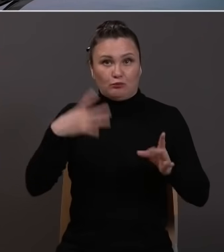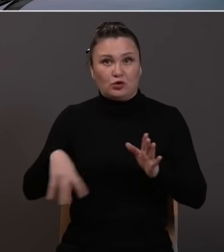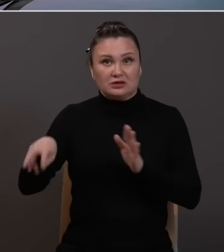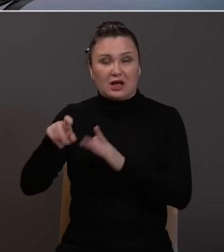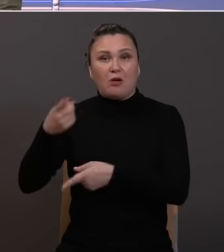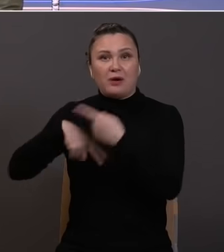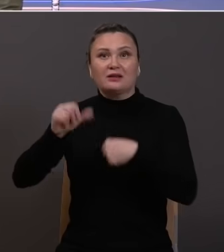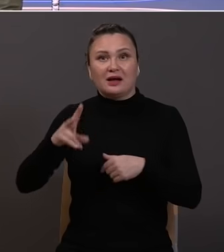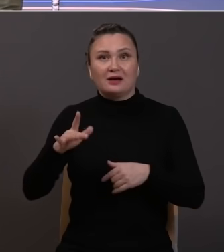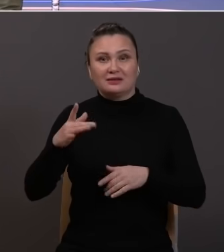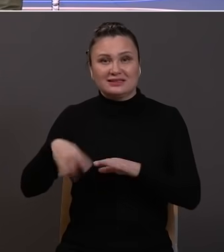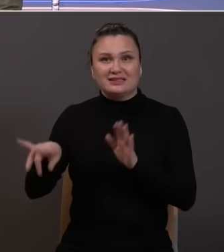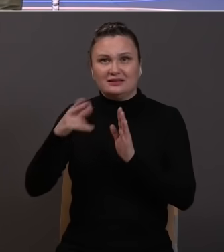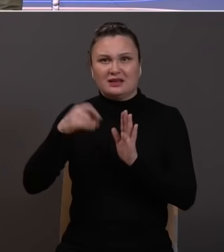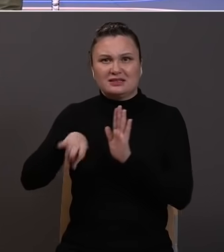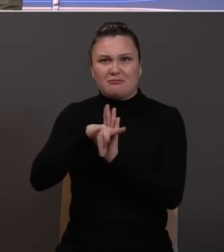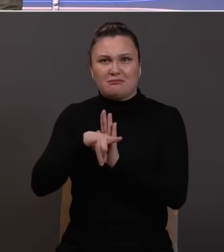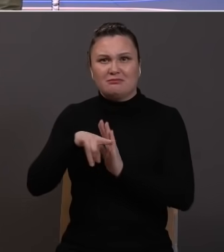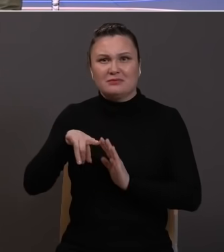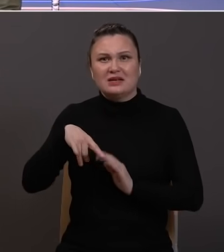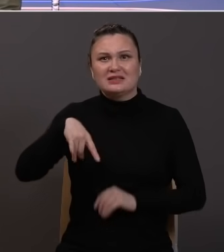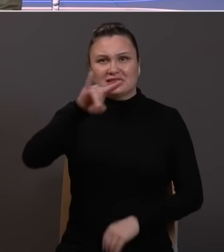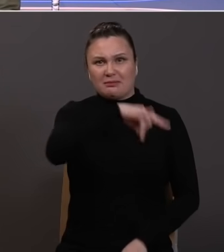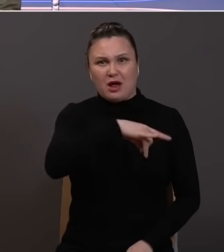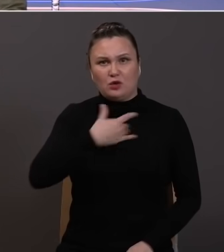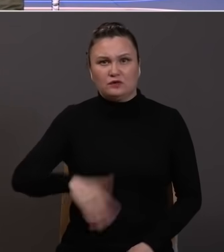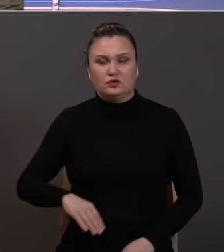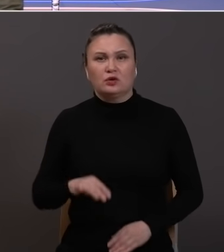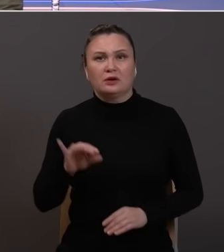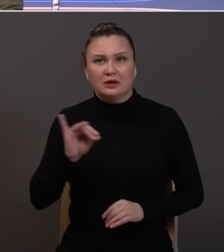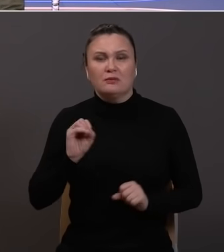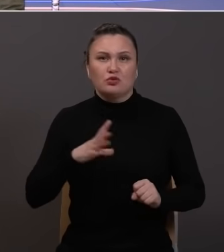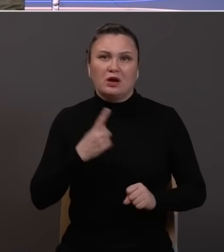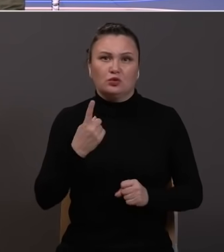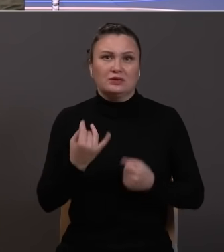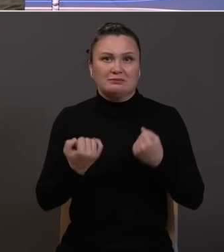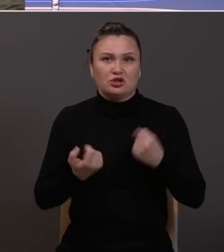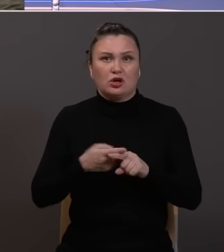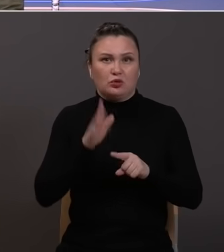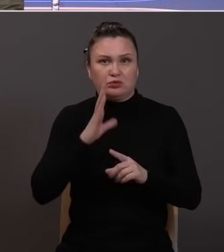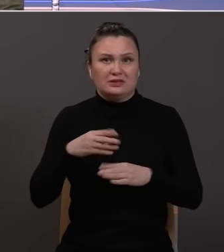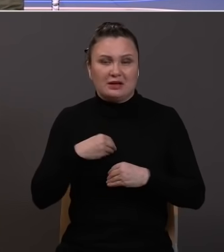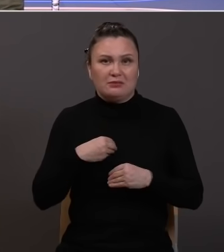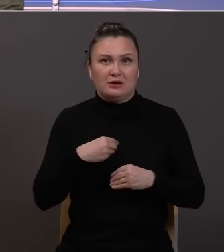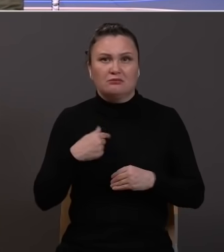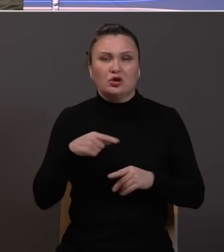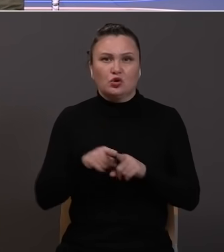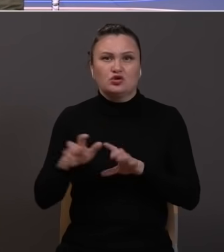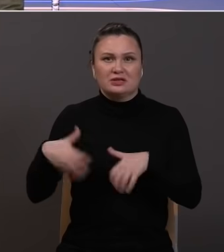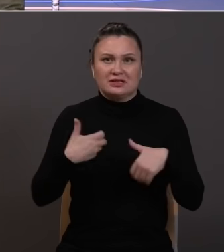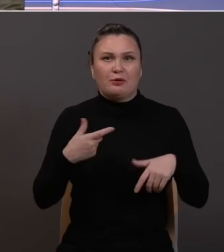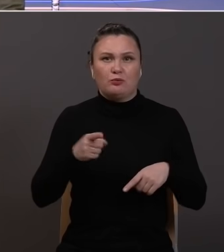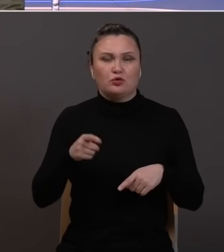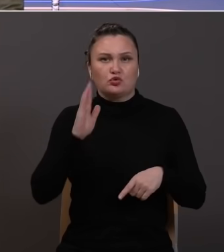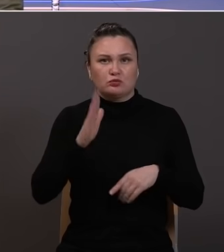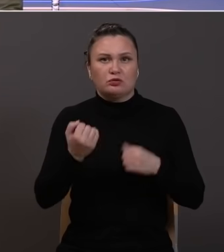самолет и полетели? Из Нью-Йорка, да, мы сядем на самолет, вездеходы отправим в море, и, возможно, одну из машин, которые с нами будут ехать, ее мы тоже заберем, потому